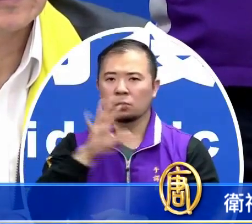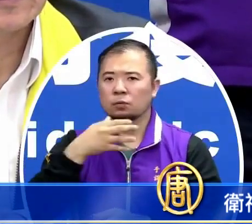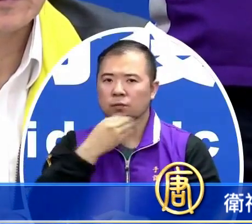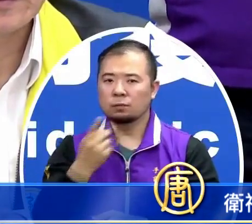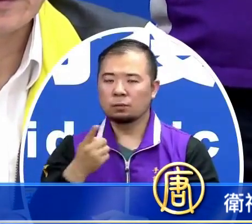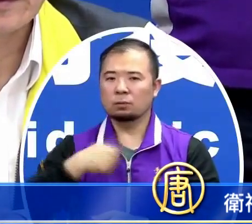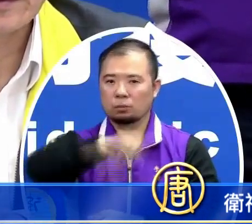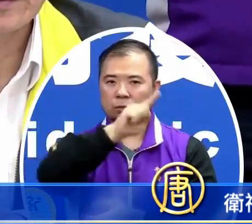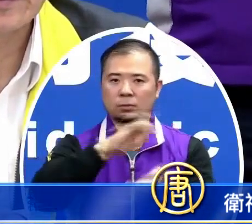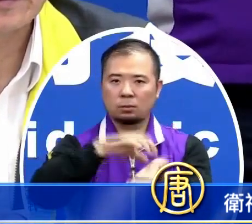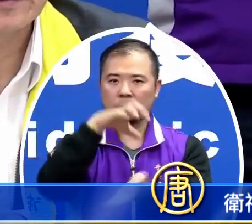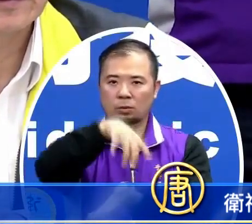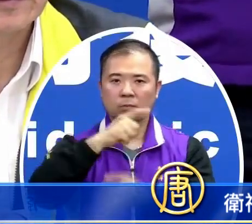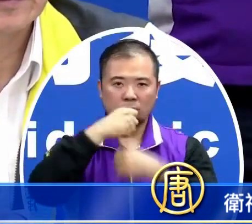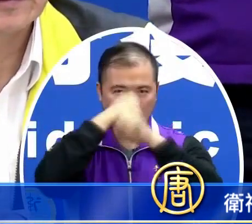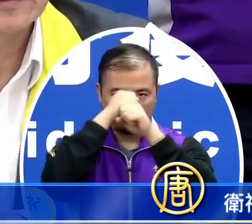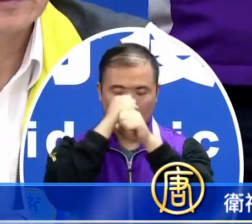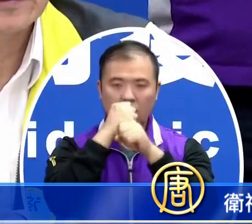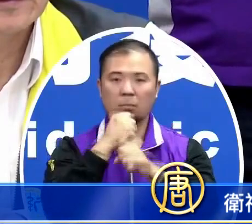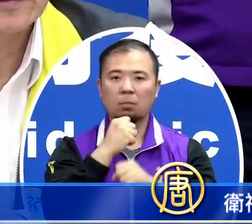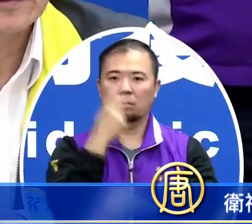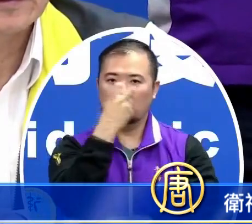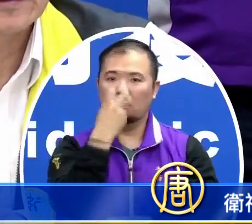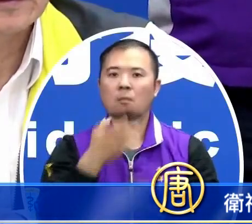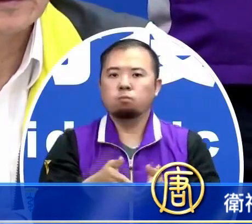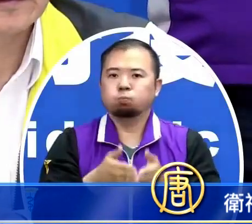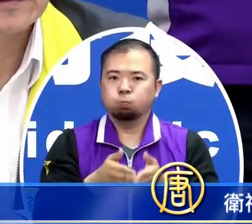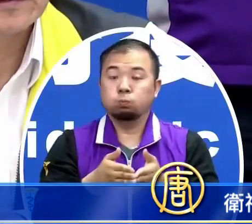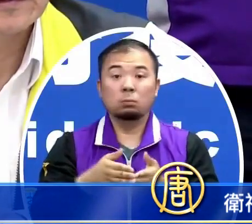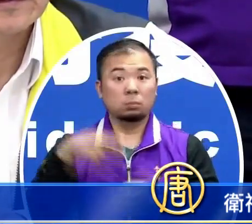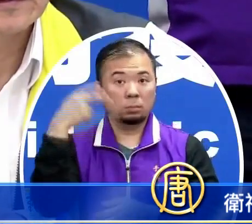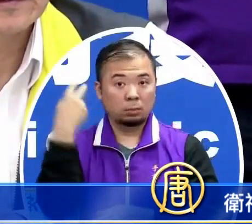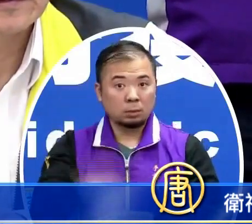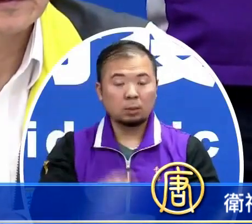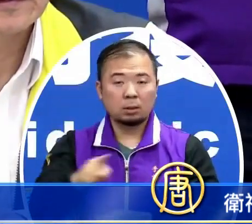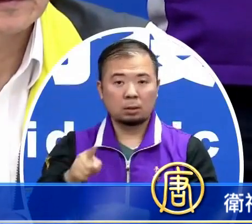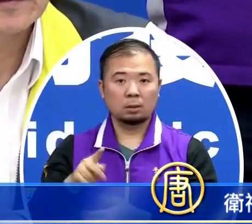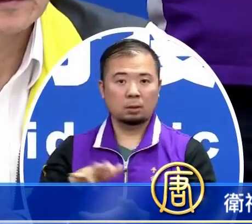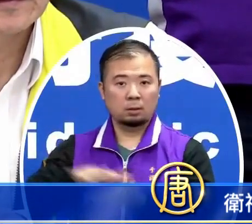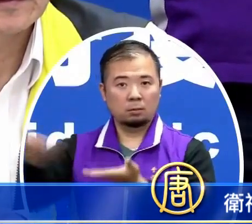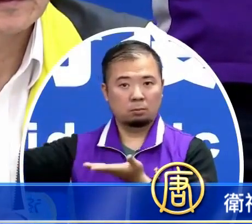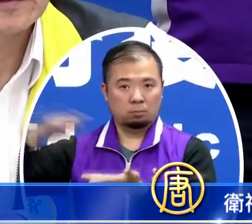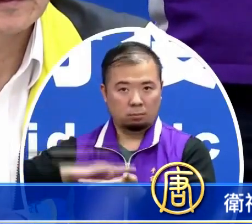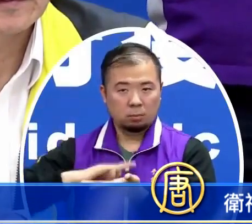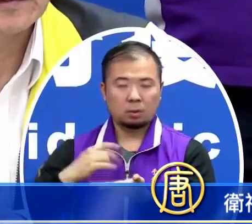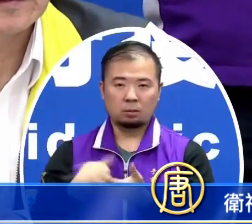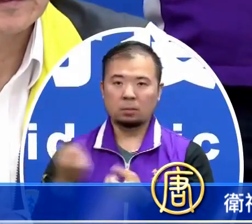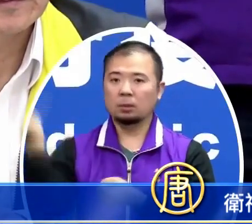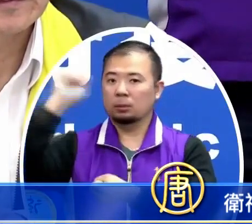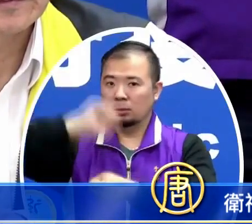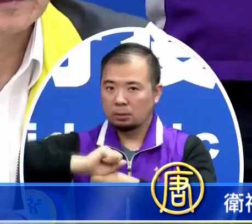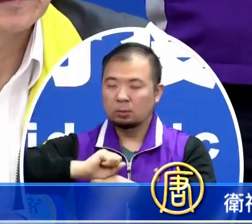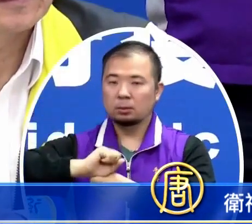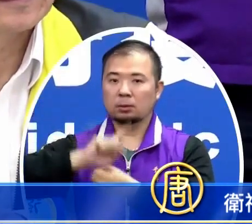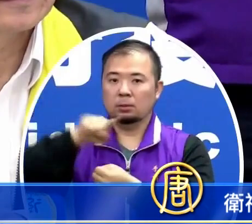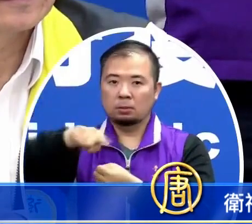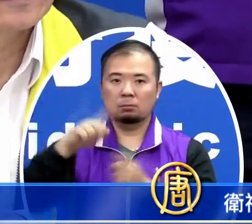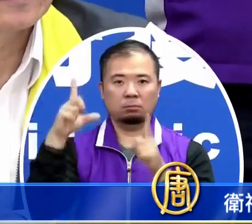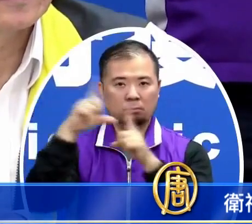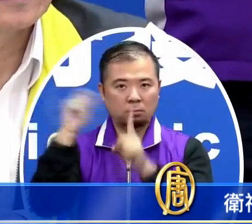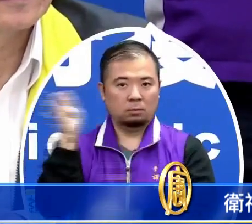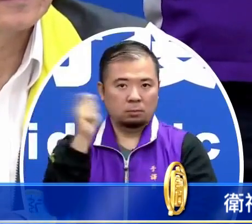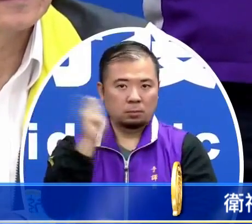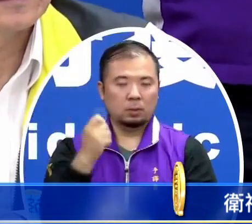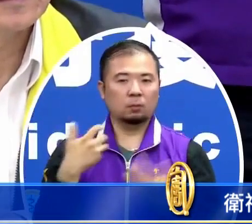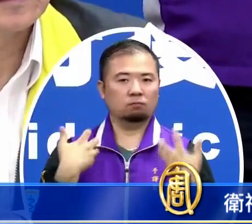检。那对于双方出入团，我们希望加重领队的责任，确实把该